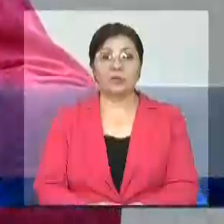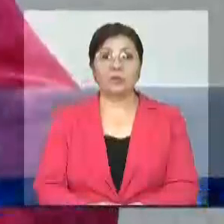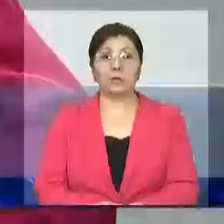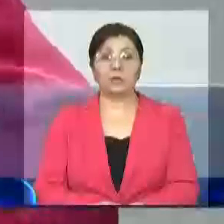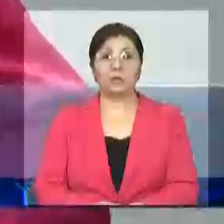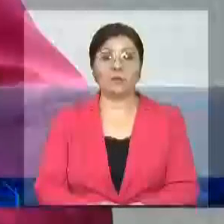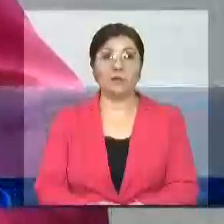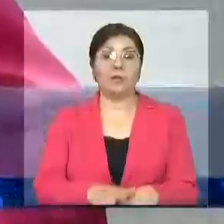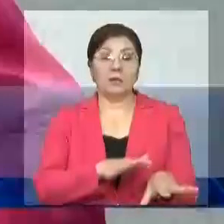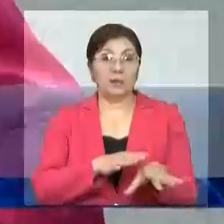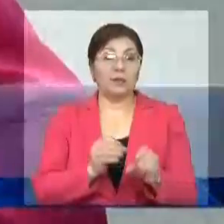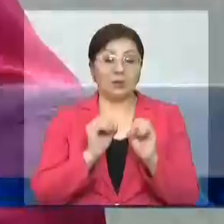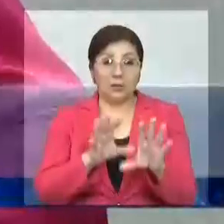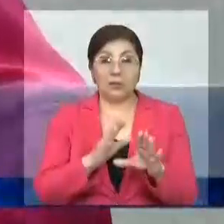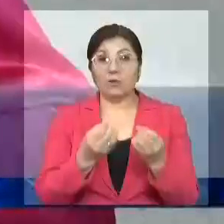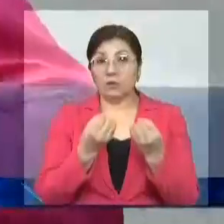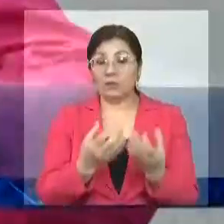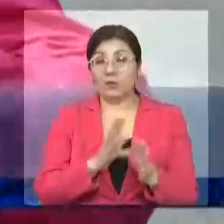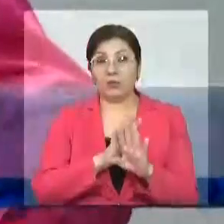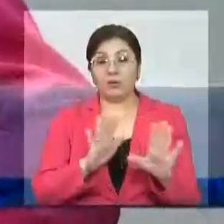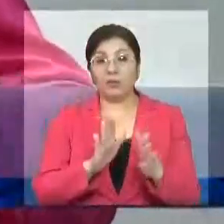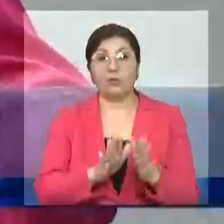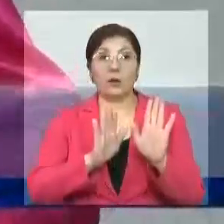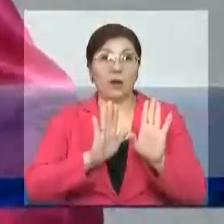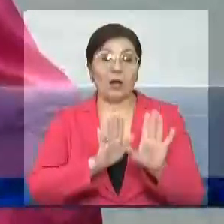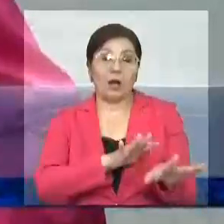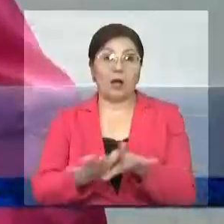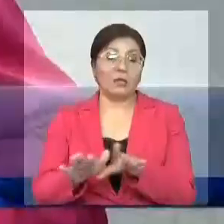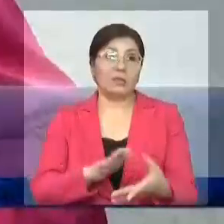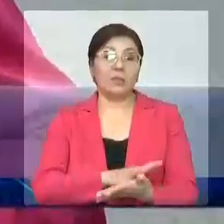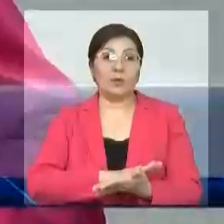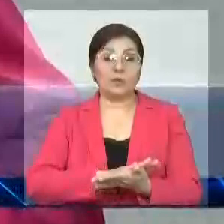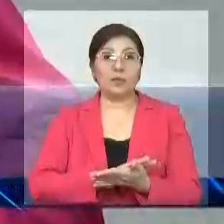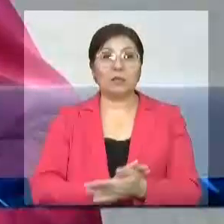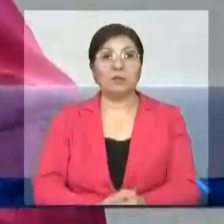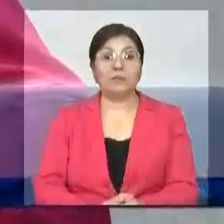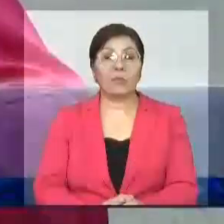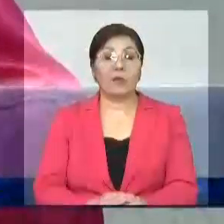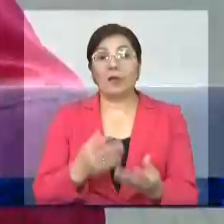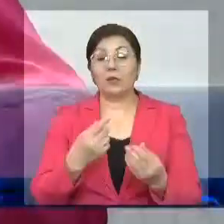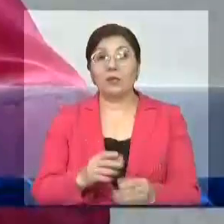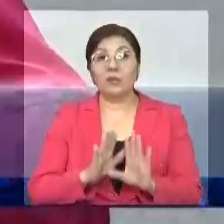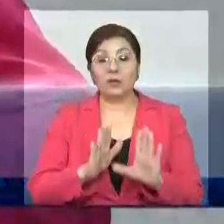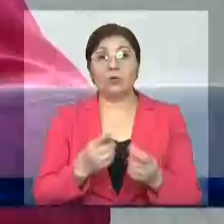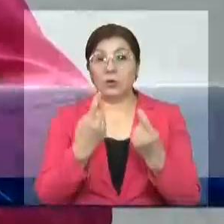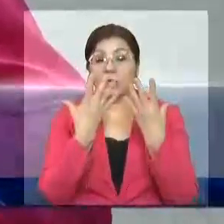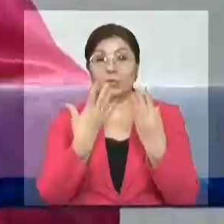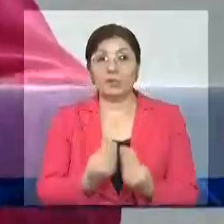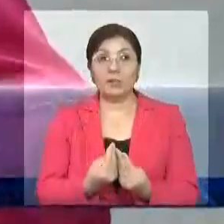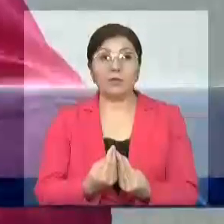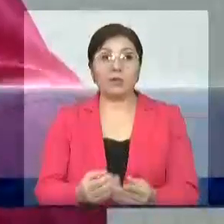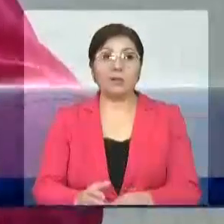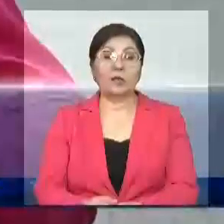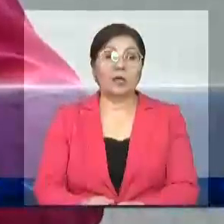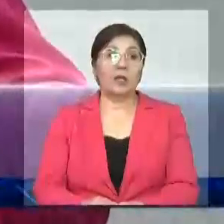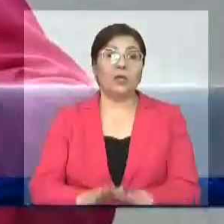по акциям, по каким-то датам или числам, не проявлять патриотизм не на